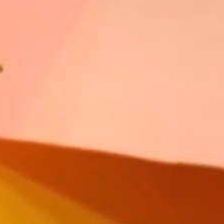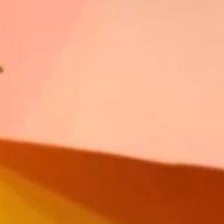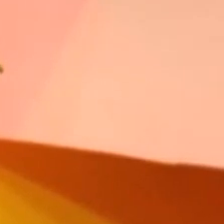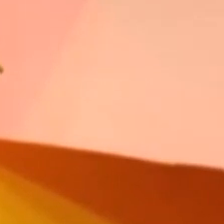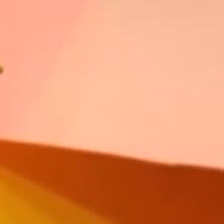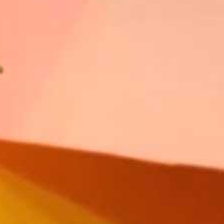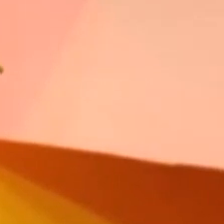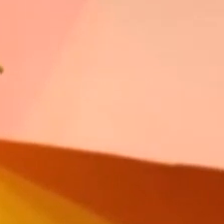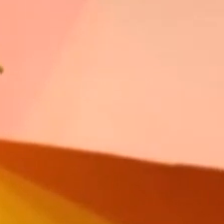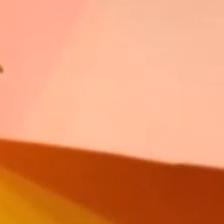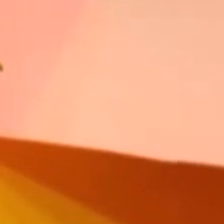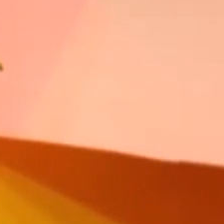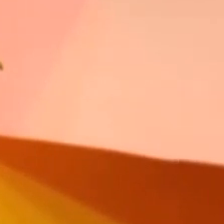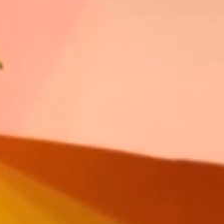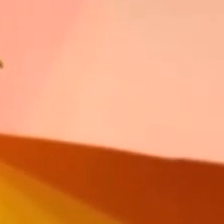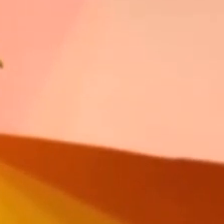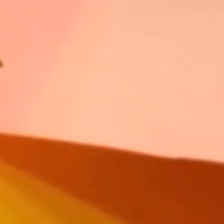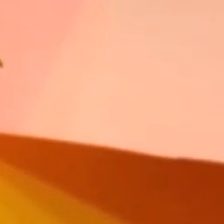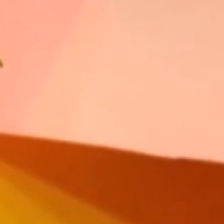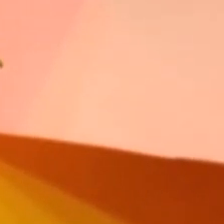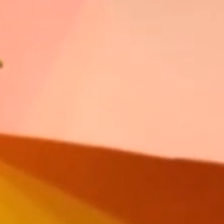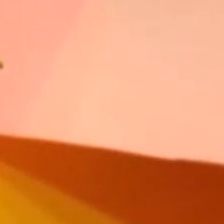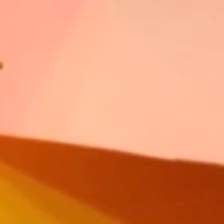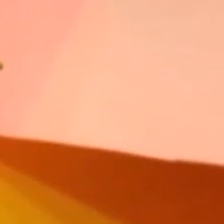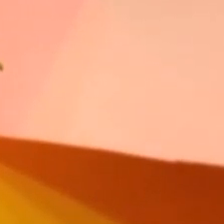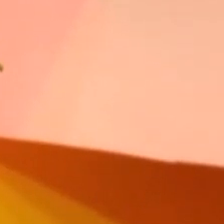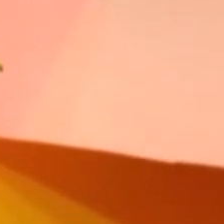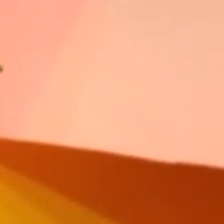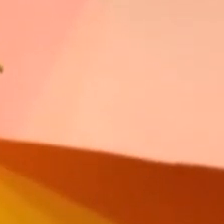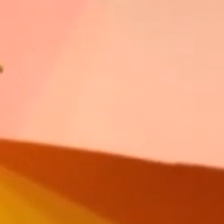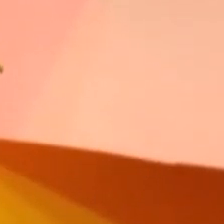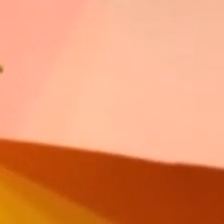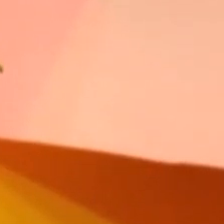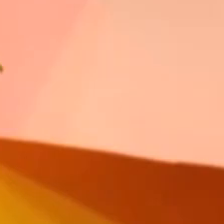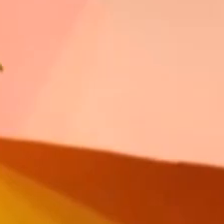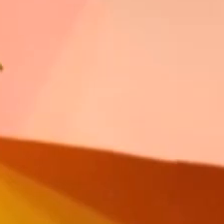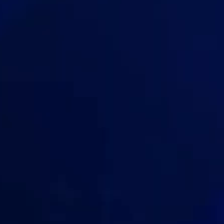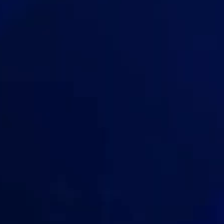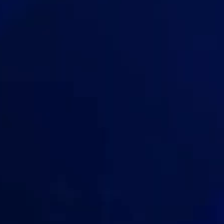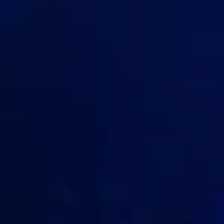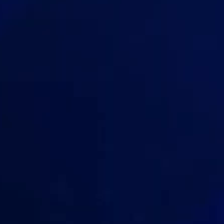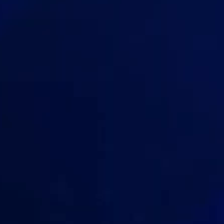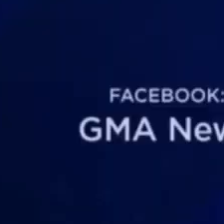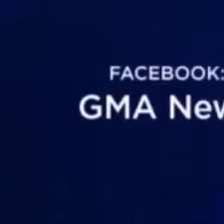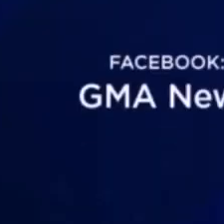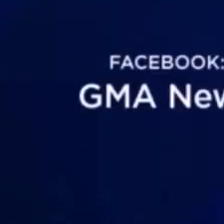maaari kami masubaybayan sa GMA Pinoy TV at www.gmanews.tv.